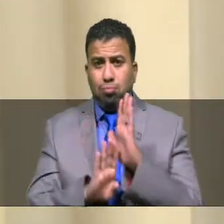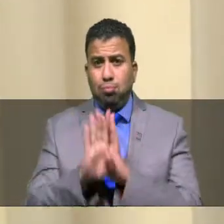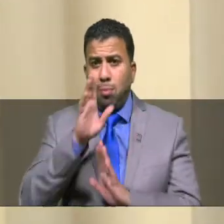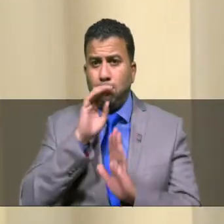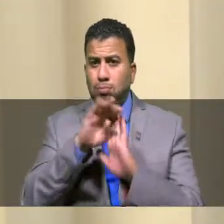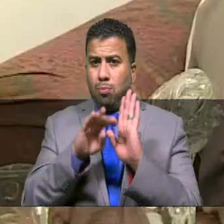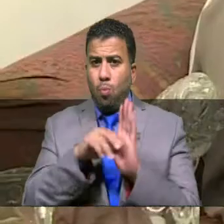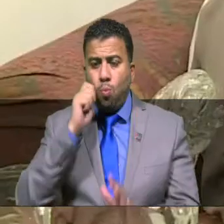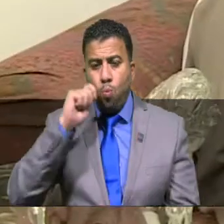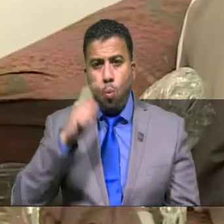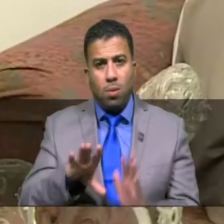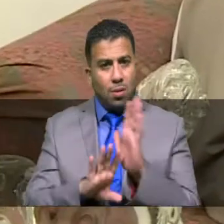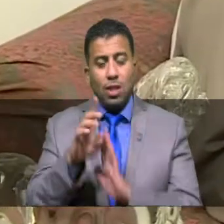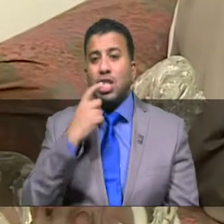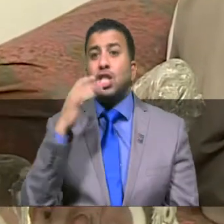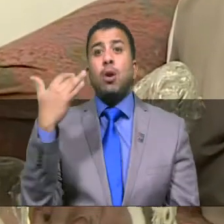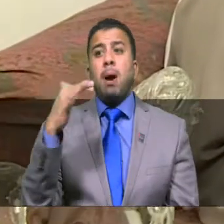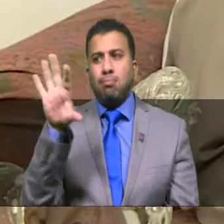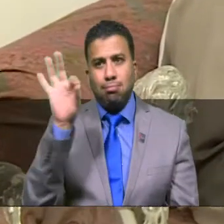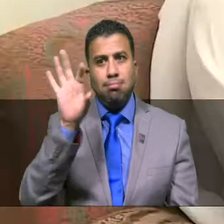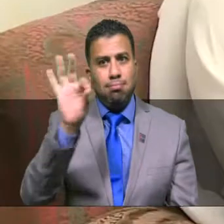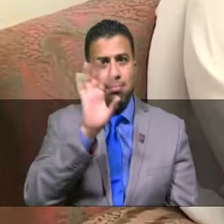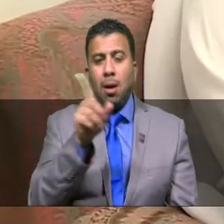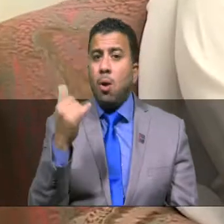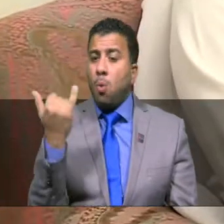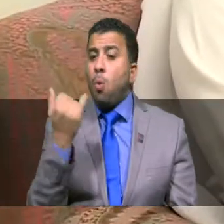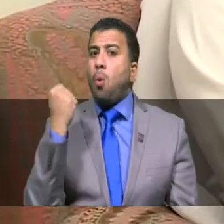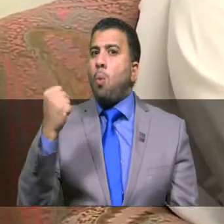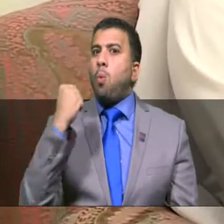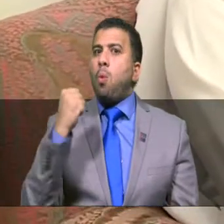بإعداد الكوادر الوطنية الشابة المؤهلة بوصفها القوة